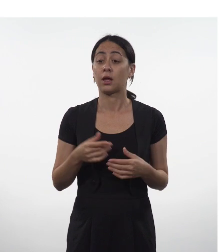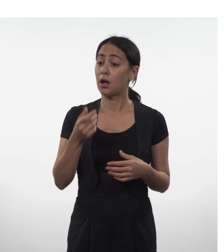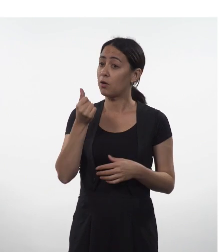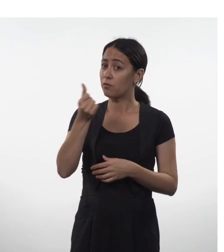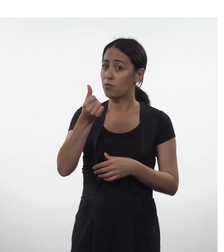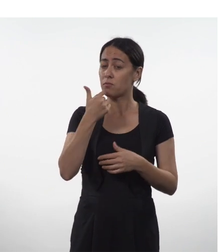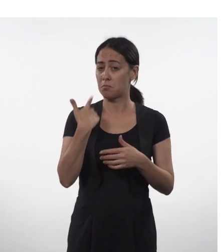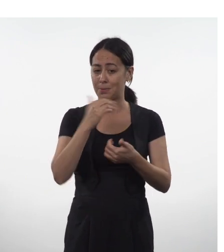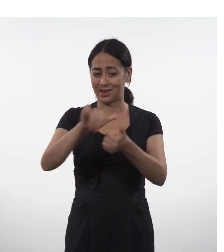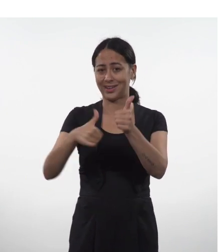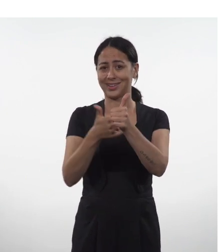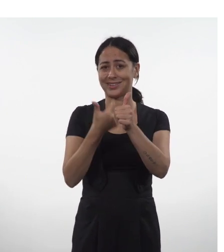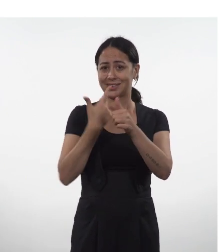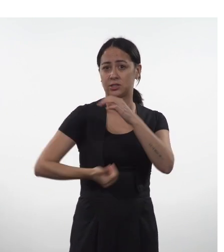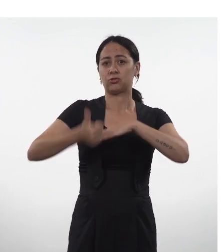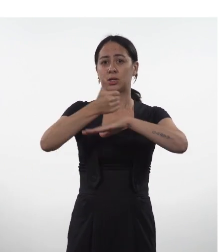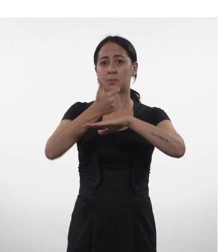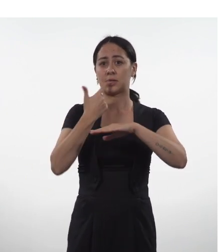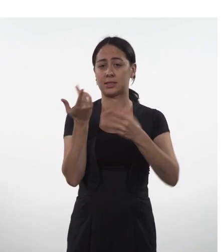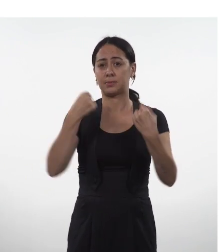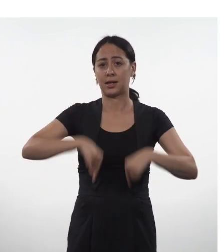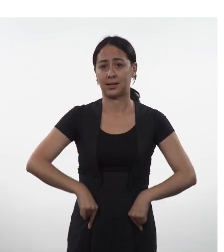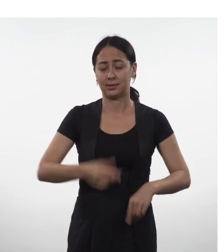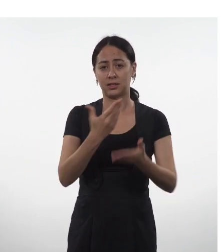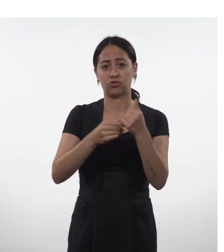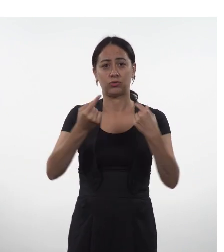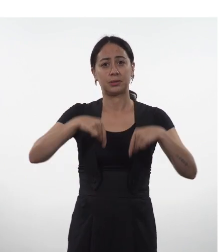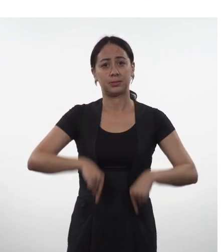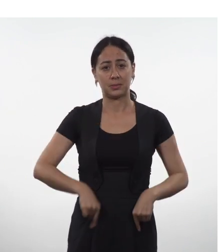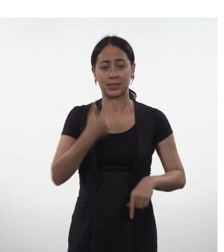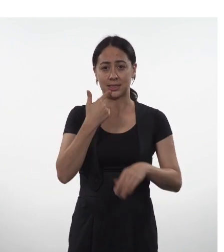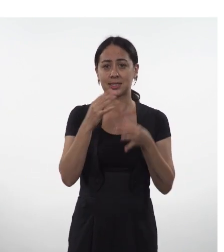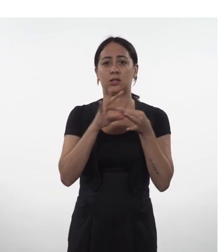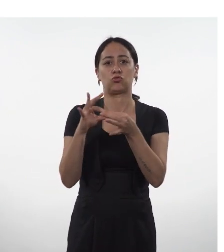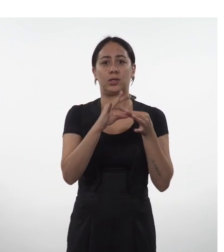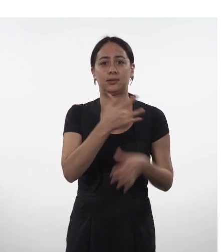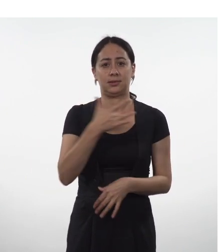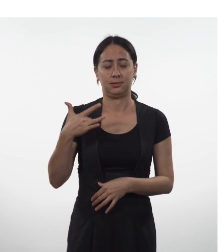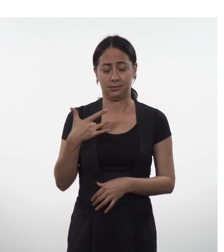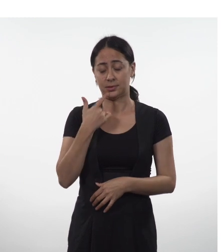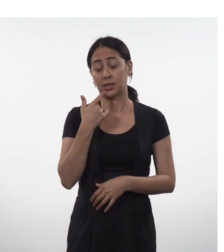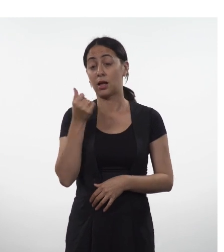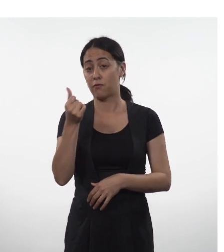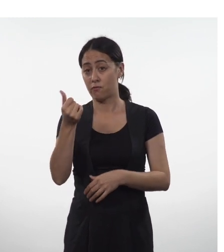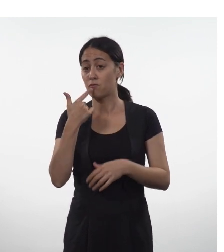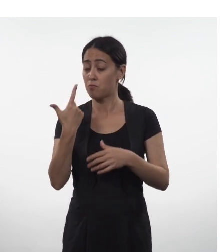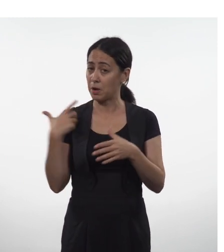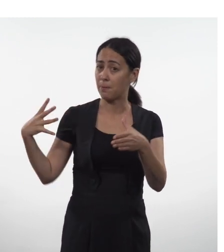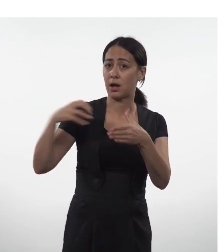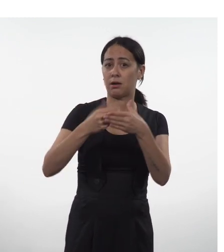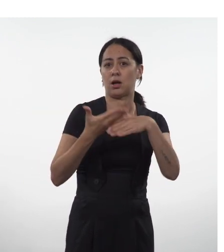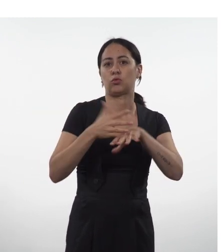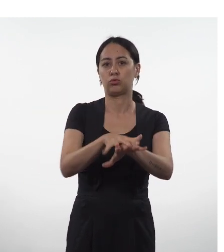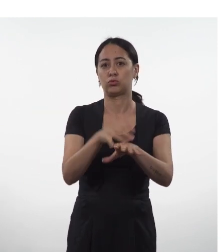principale de l'État au ministère des Solidarités et de la Santé et vous êtes engagée pour l'inclusion des personnes sourdes et malentendantes dans la